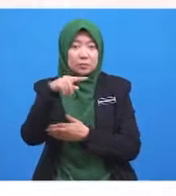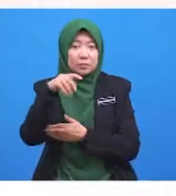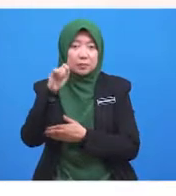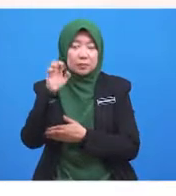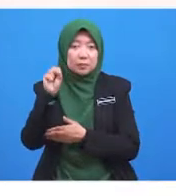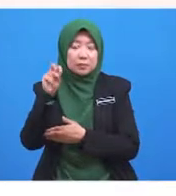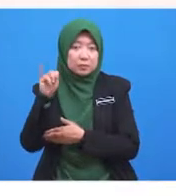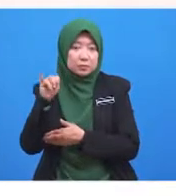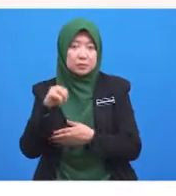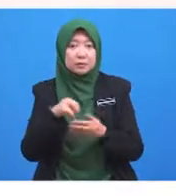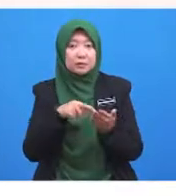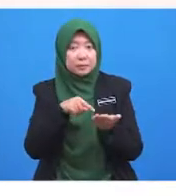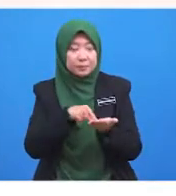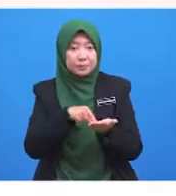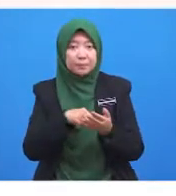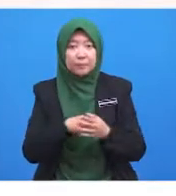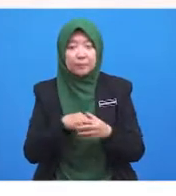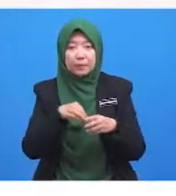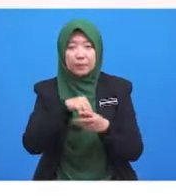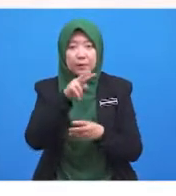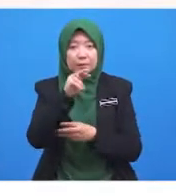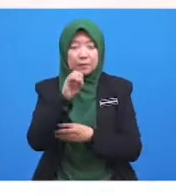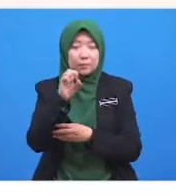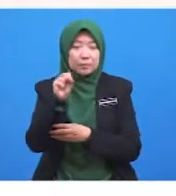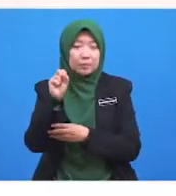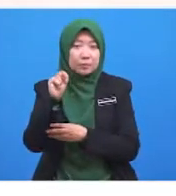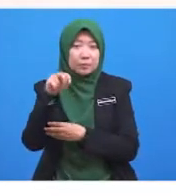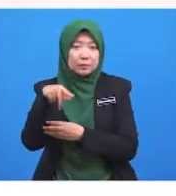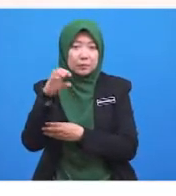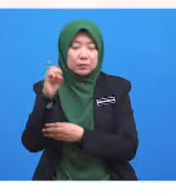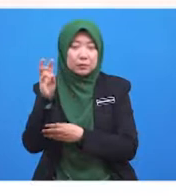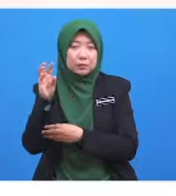Aesthetic Therapy Consultation dalam NOS